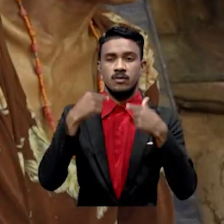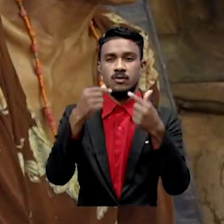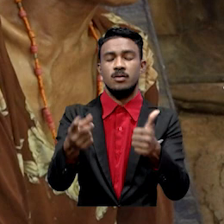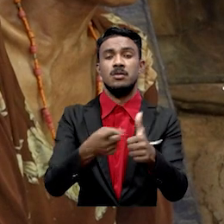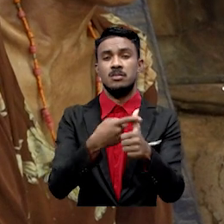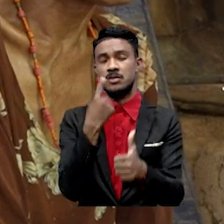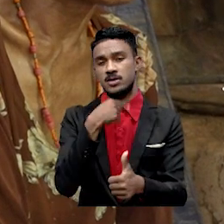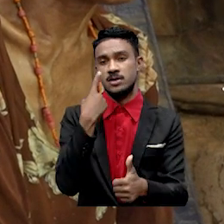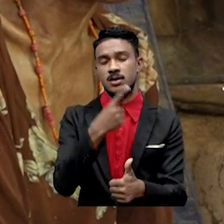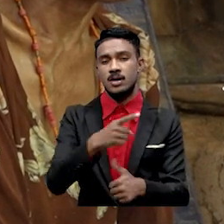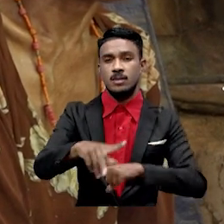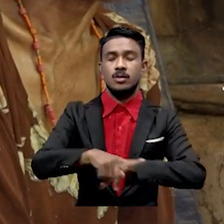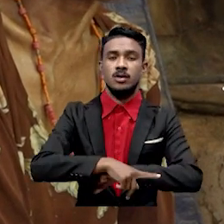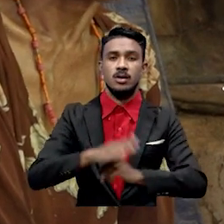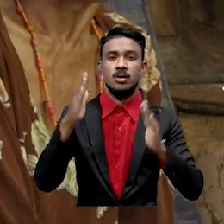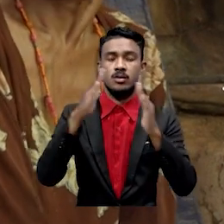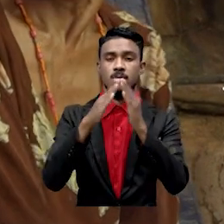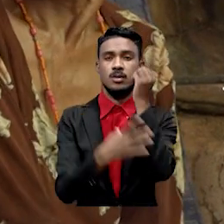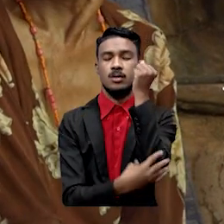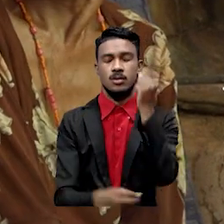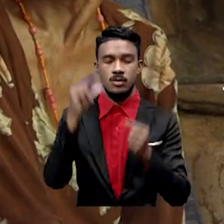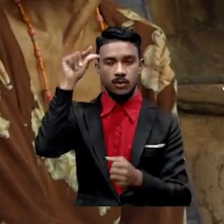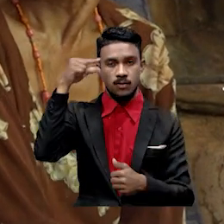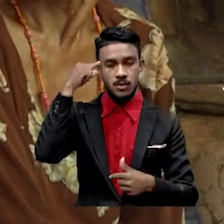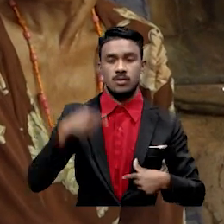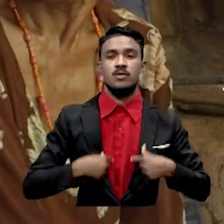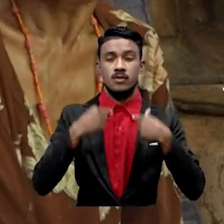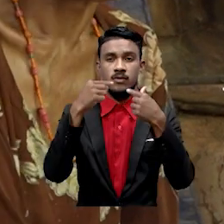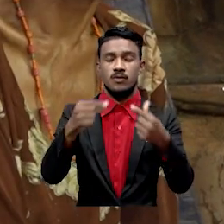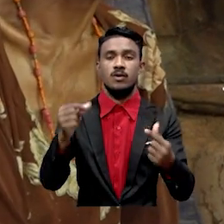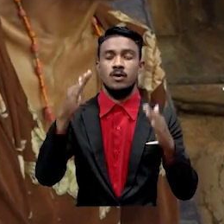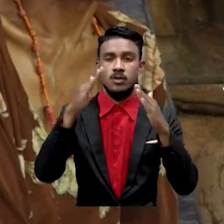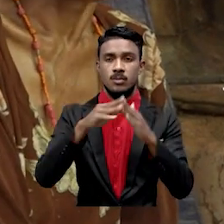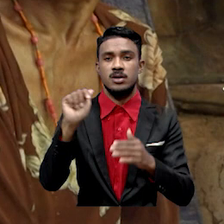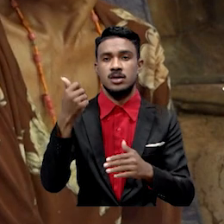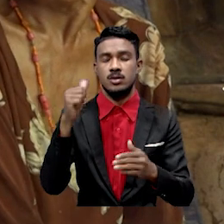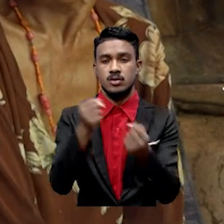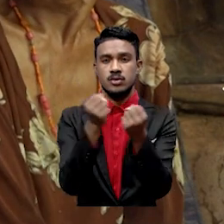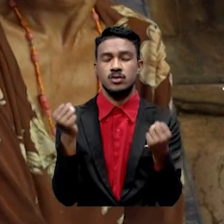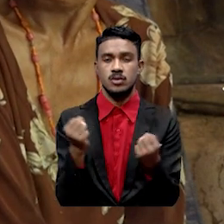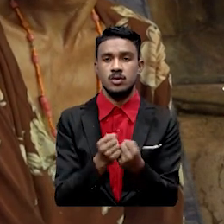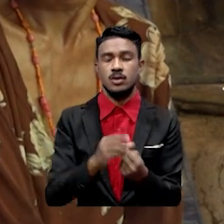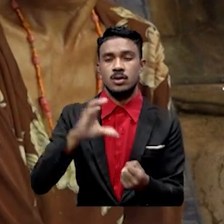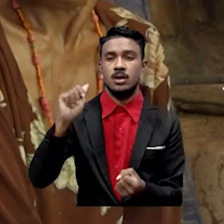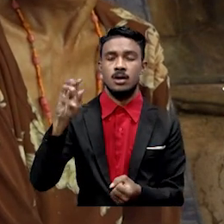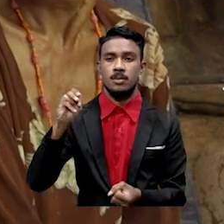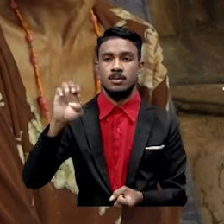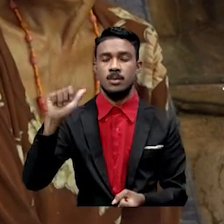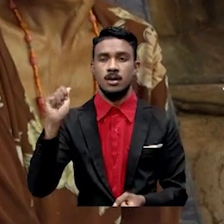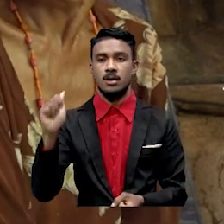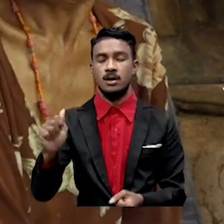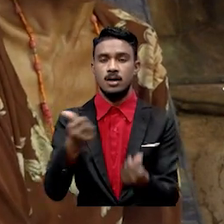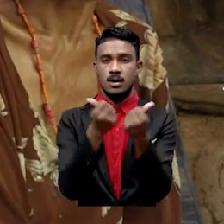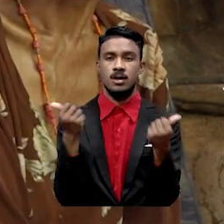Tamba politika umak bitlaik ne, governo oferece uma sanuludet kada suku enquanto suku kamea rasik ia aldea